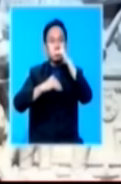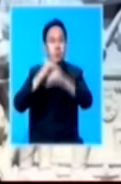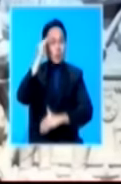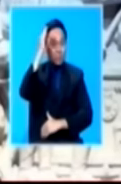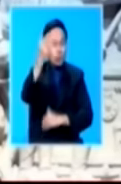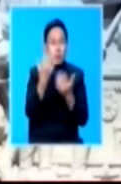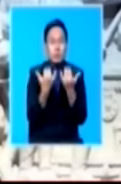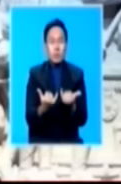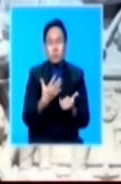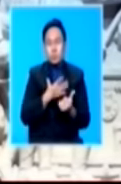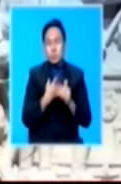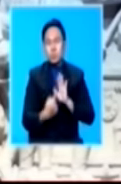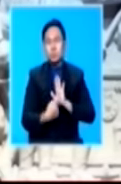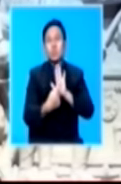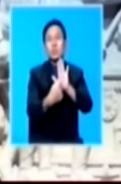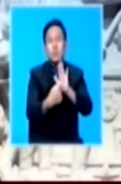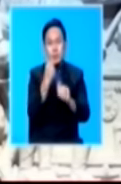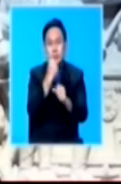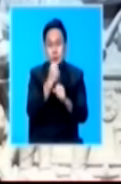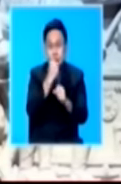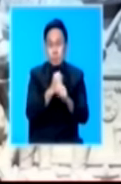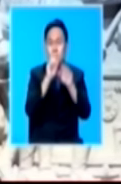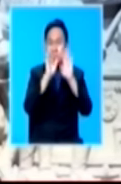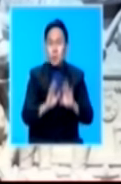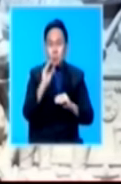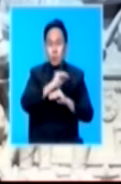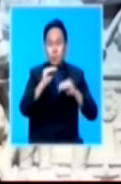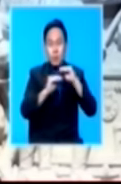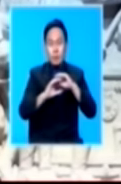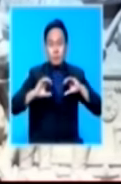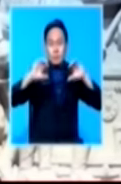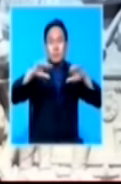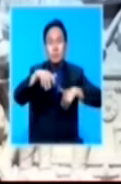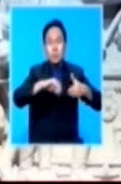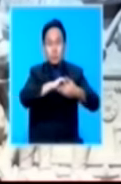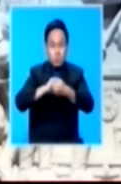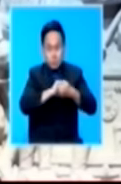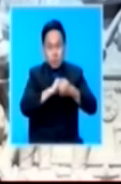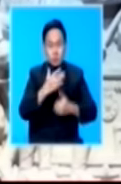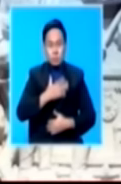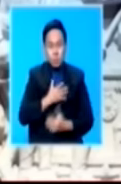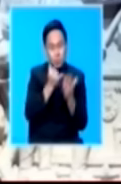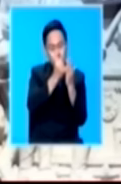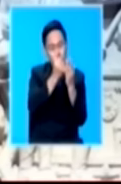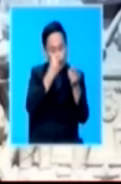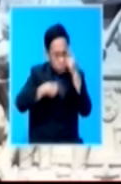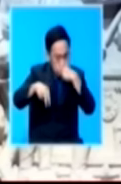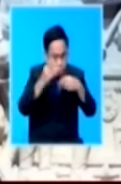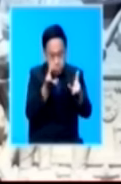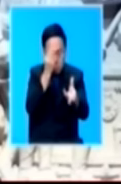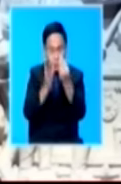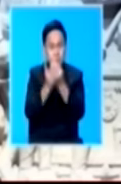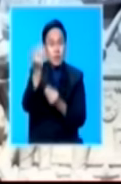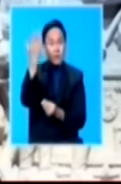วันนี้ผมอยากจะหยิบยกตัวอย่างการดำเนินการแบบประชารัฐในพื้นที่ที่ผมได้ไปเยี่ยมเยือนด้วยตัวเองนะครับเมื่อสัปดาห์ที่ผ่านม